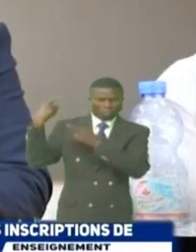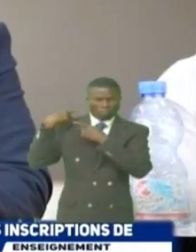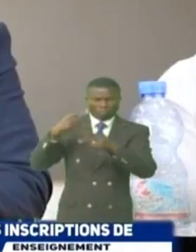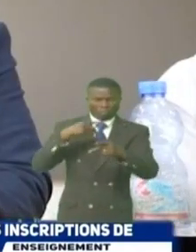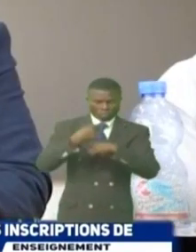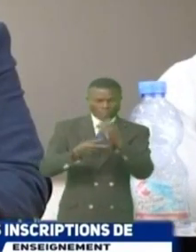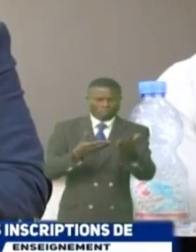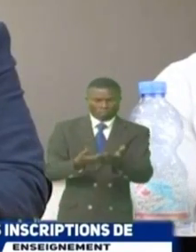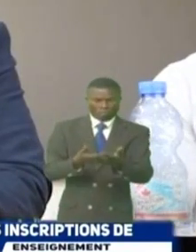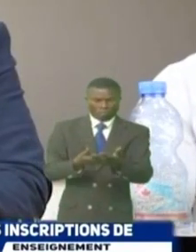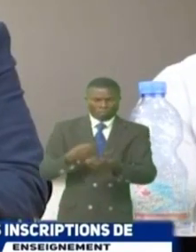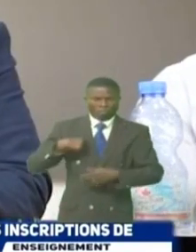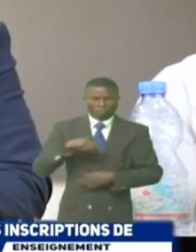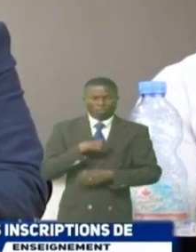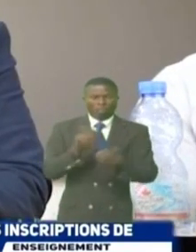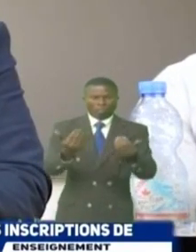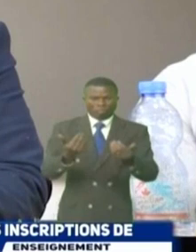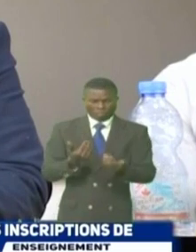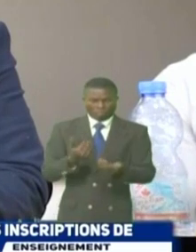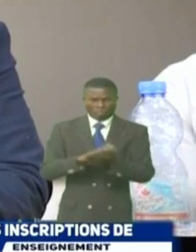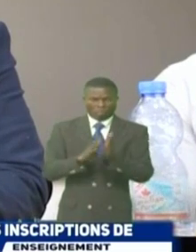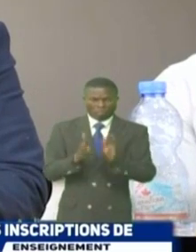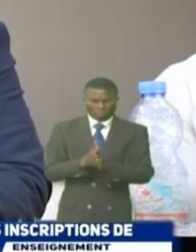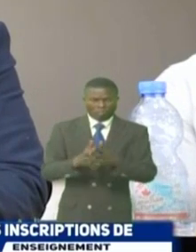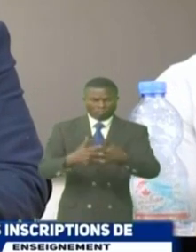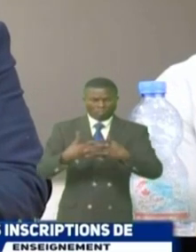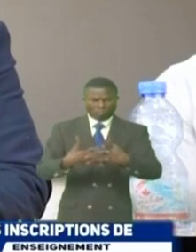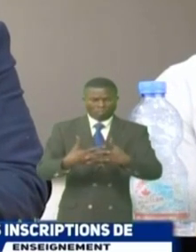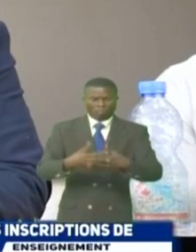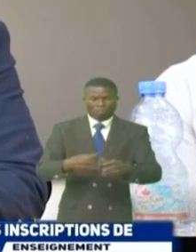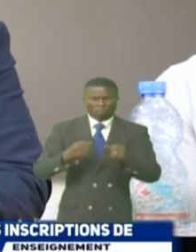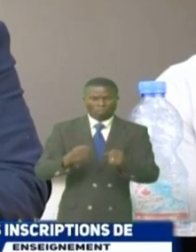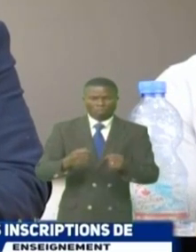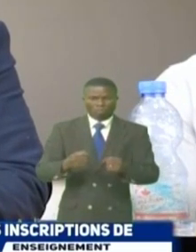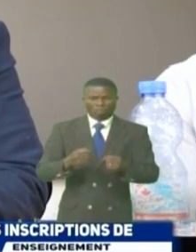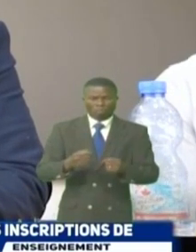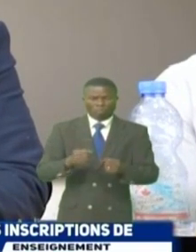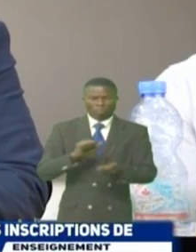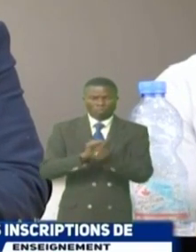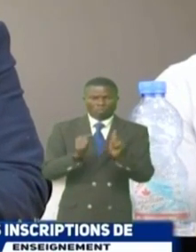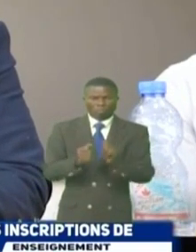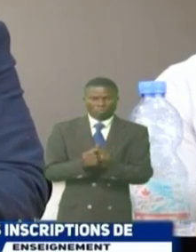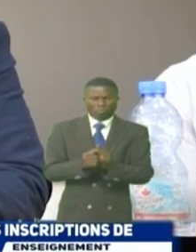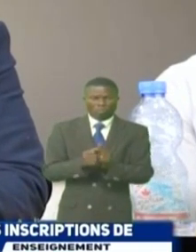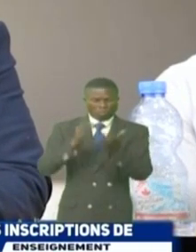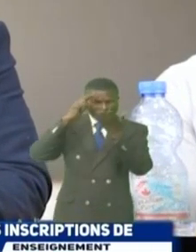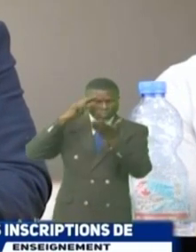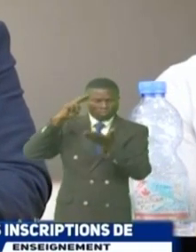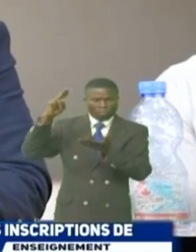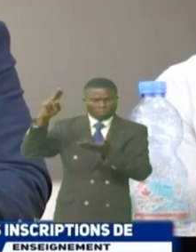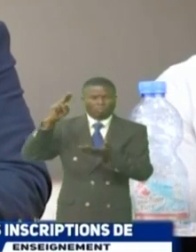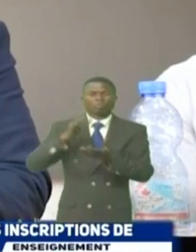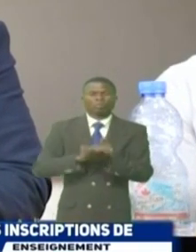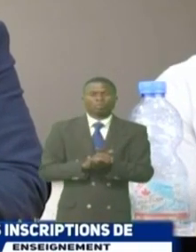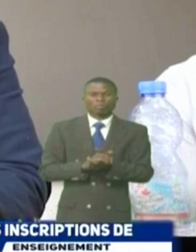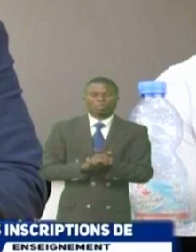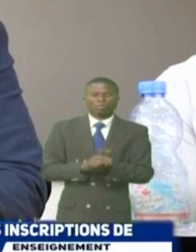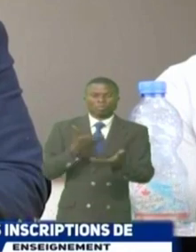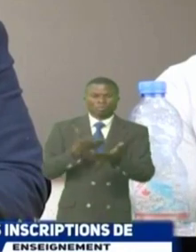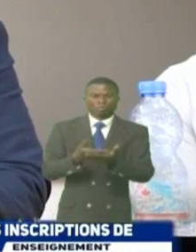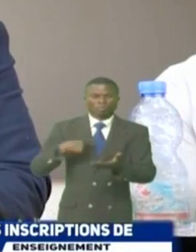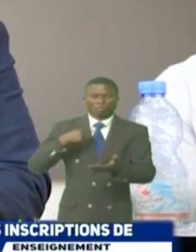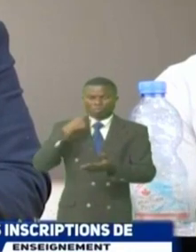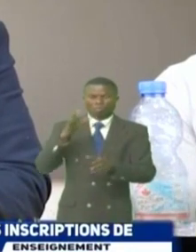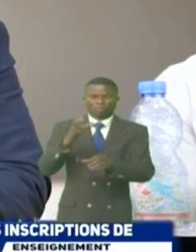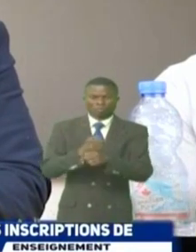commandes. Nous voulons être la locomotive sur le plan universitaire. Et là, nous